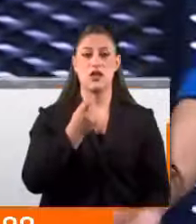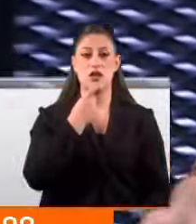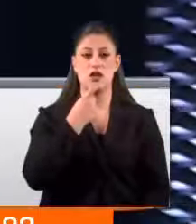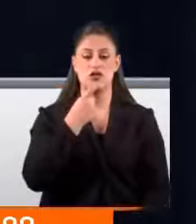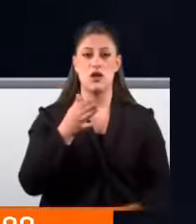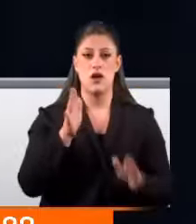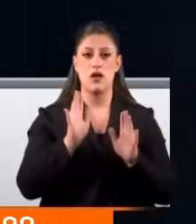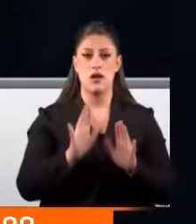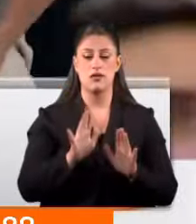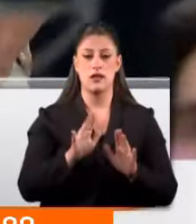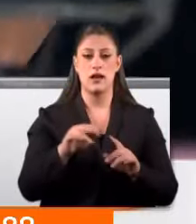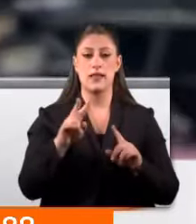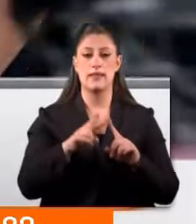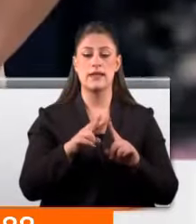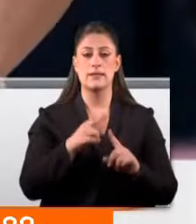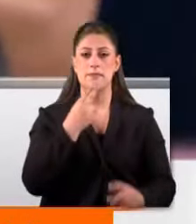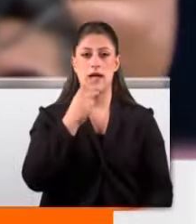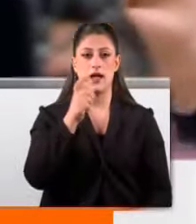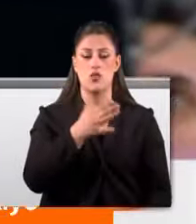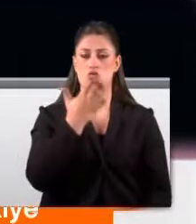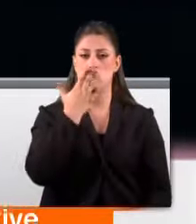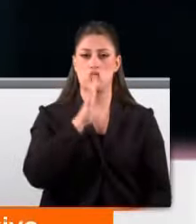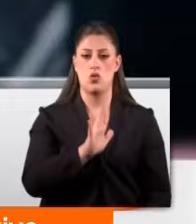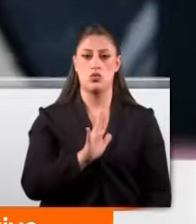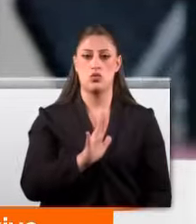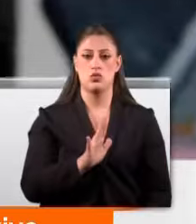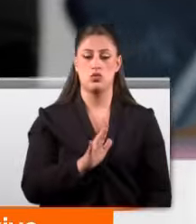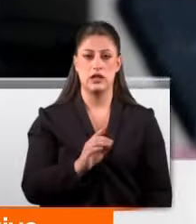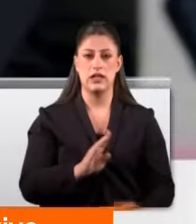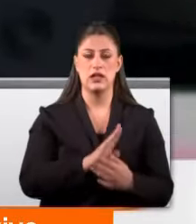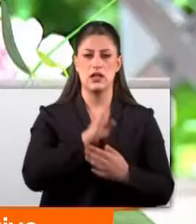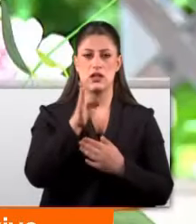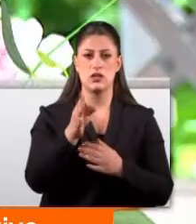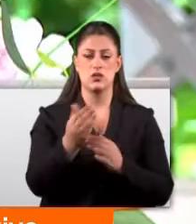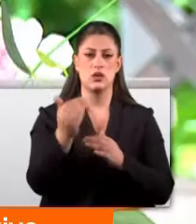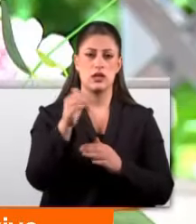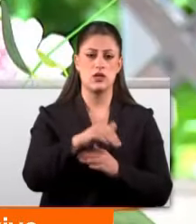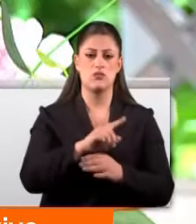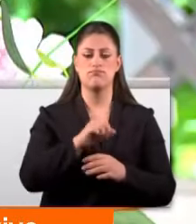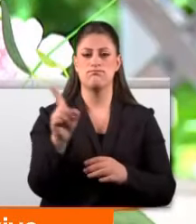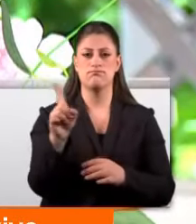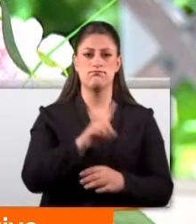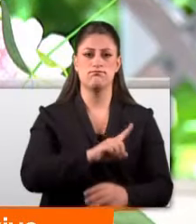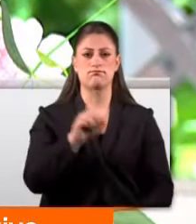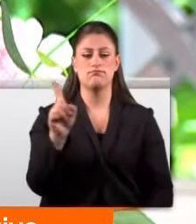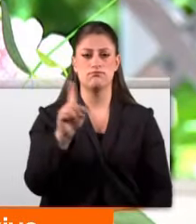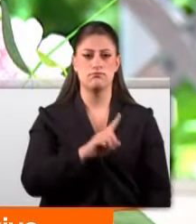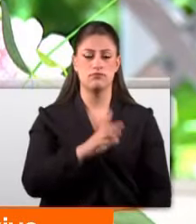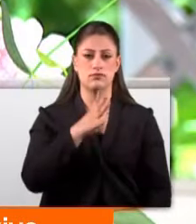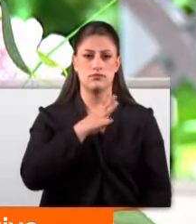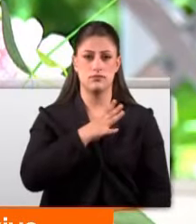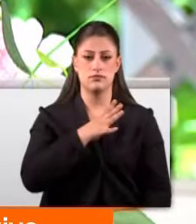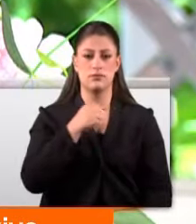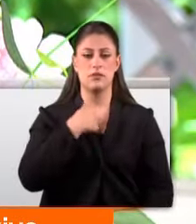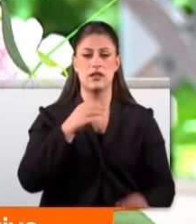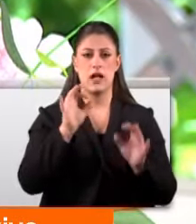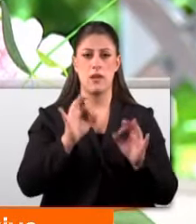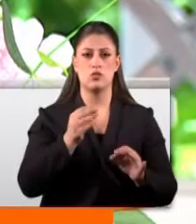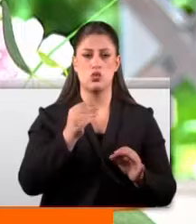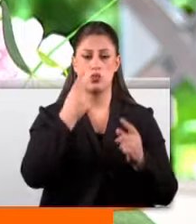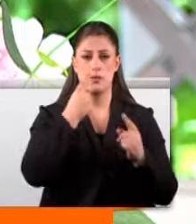kadar Nesime Hanım yoktu ortada. Hı hı. Gidiyordu, geliyordu. Gidiyordu, geliyordu. Gidiyordu, geliyordu. Biz hep çocuğa